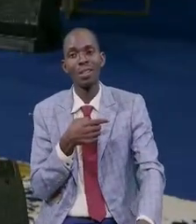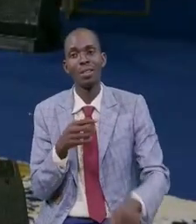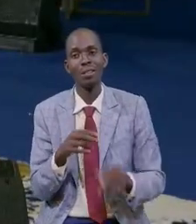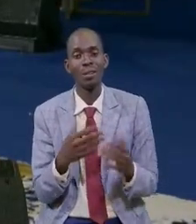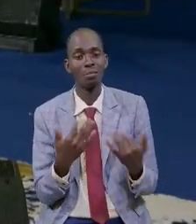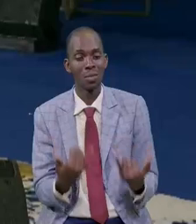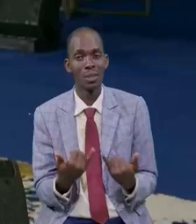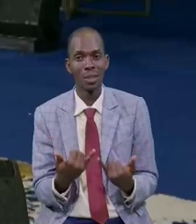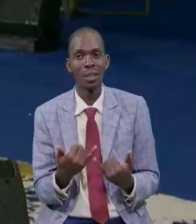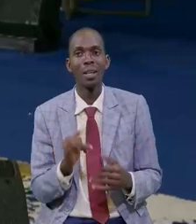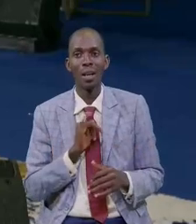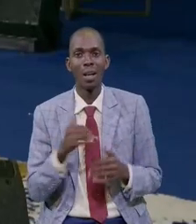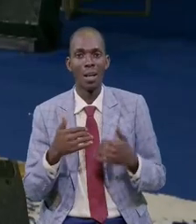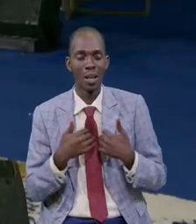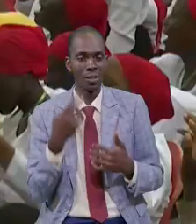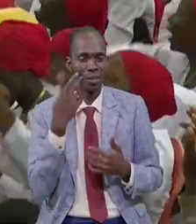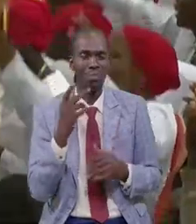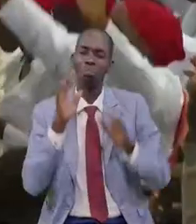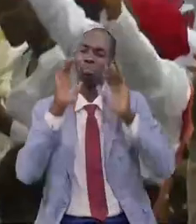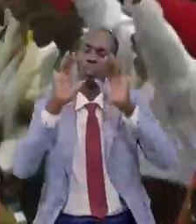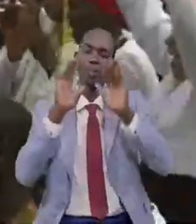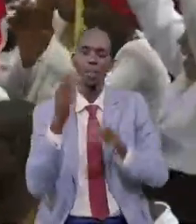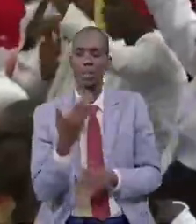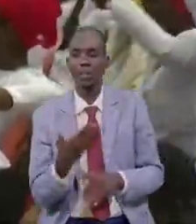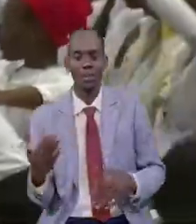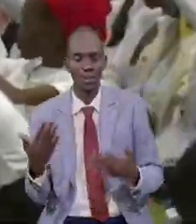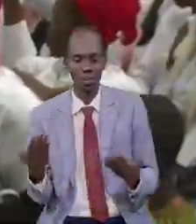longtemps je vois déjà des choses merveilleuses